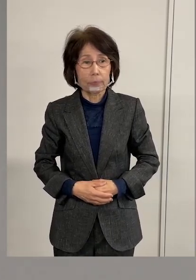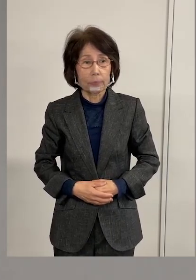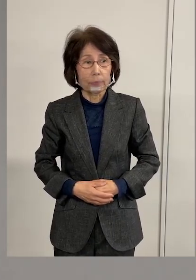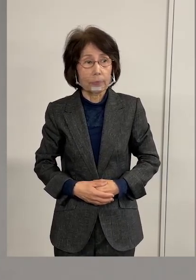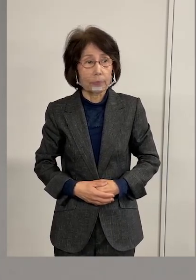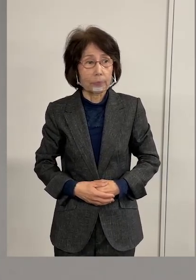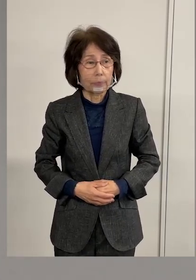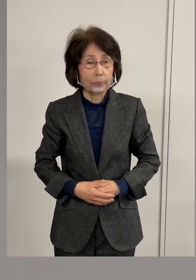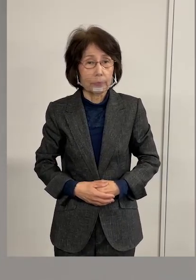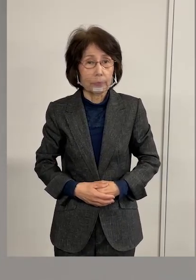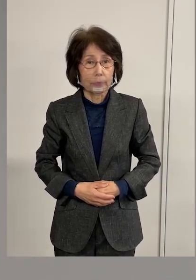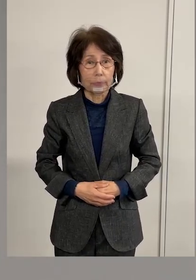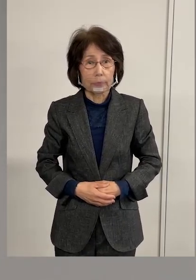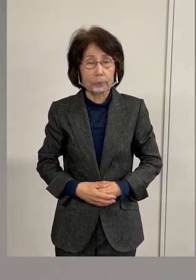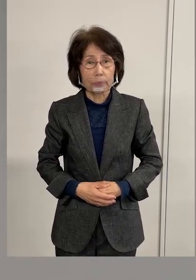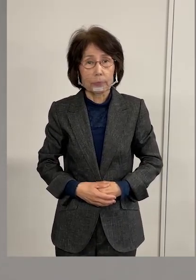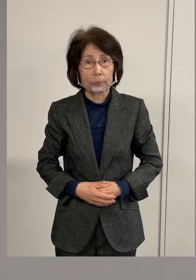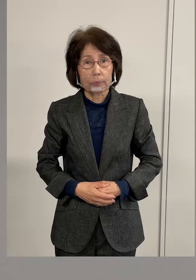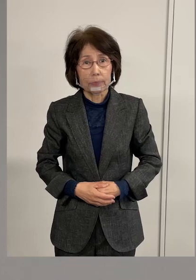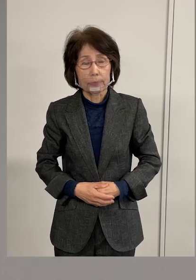あ、来ます、来ます。